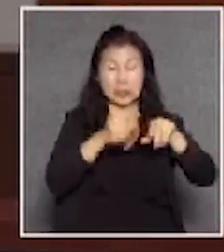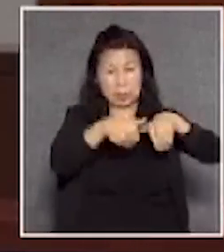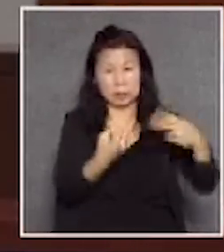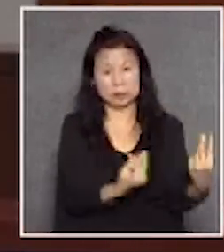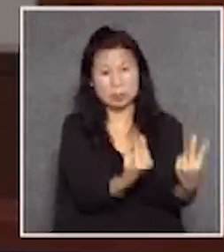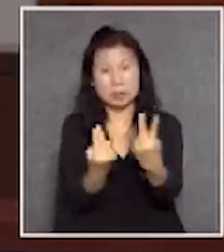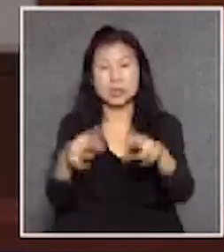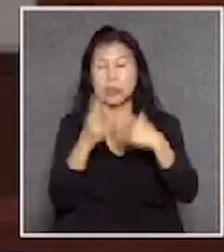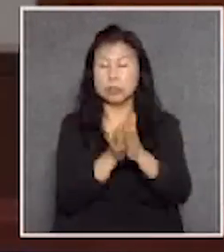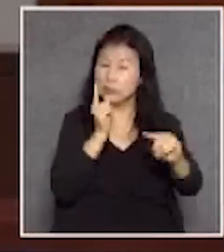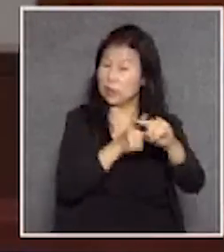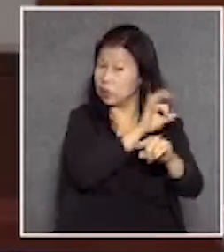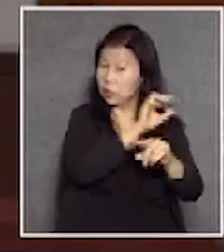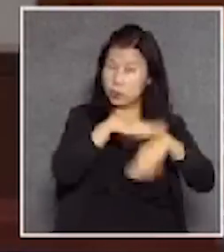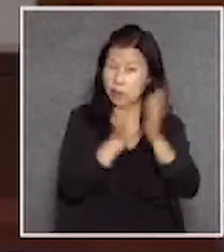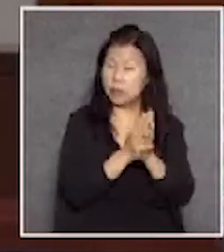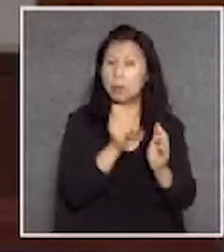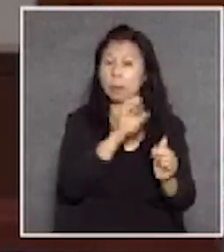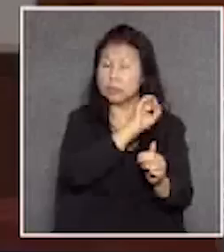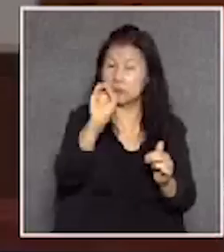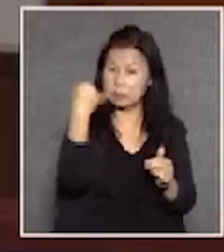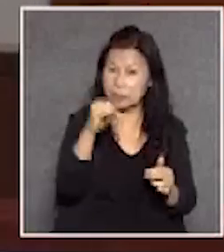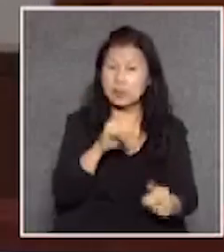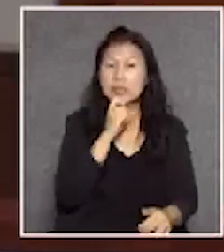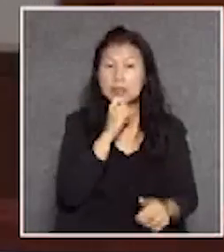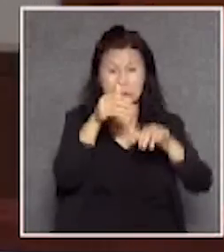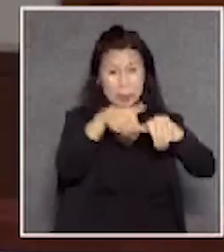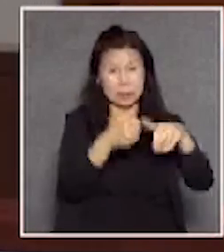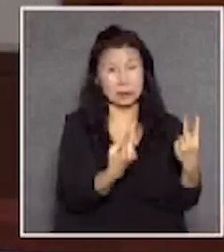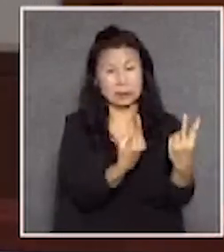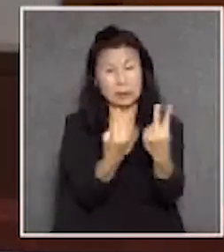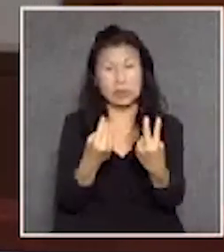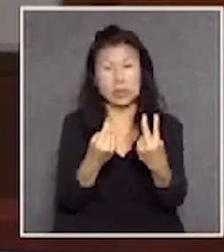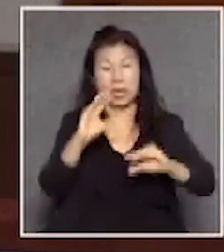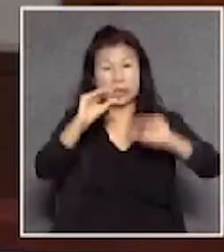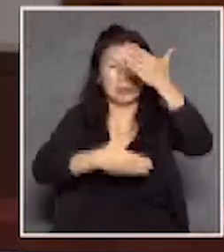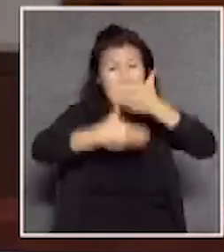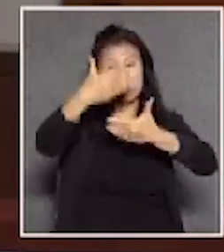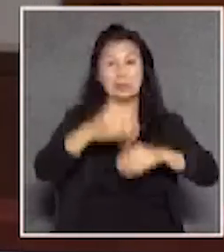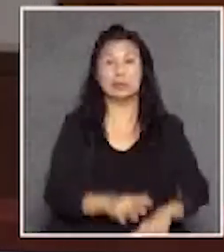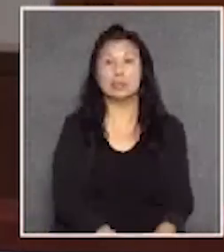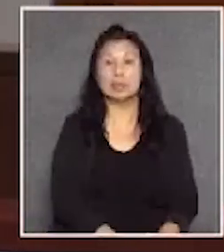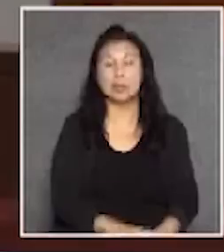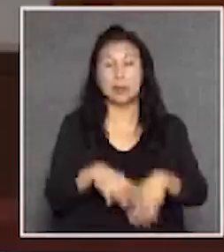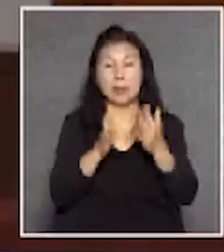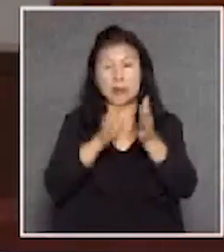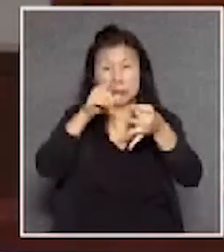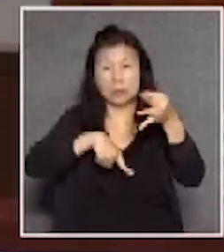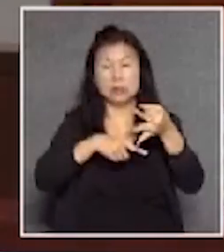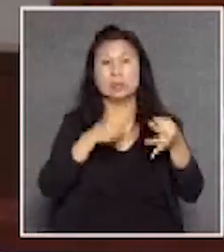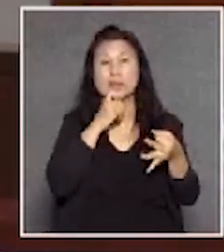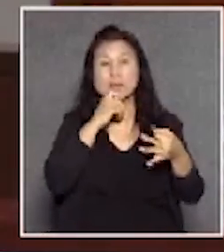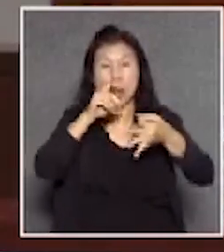全不可行，暗示可以發展這個郊野公園用地用來建樓，於是就遭到這個梁粉林